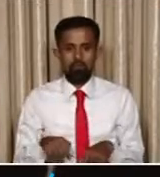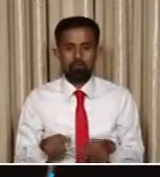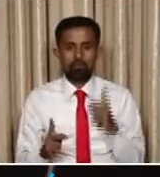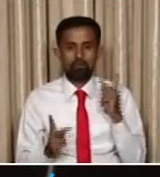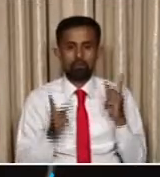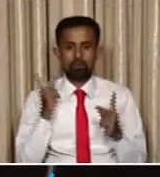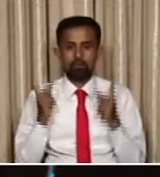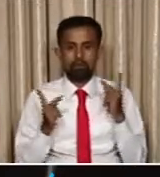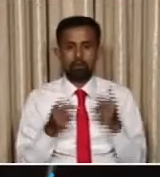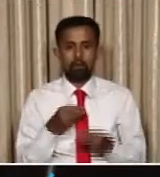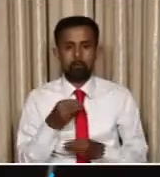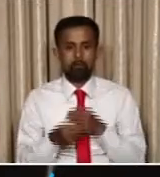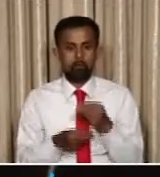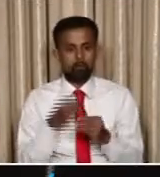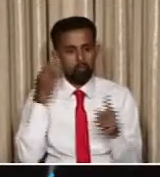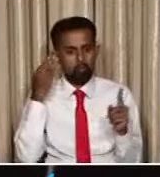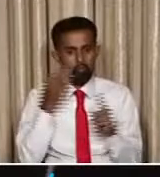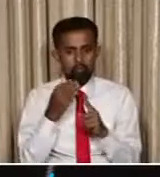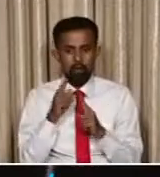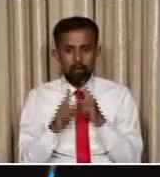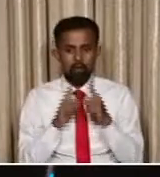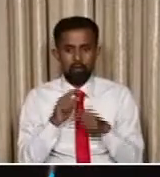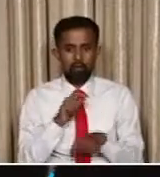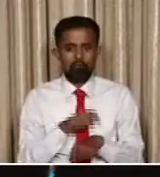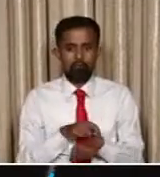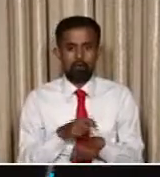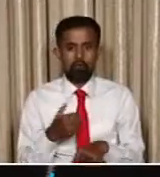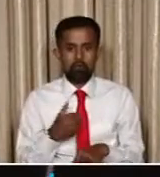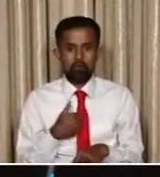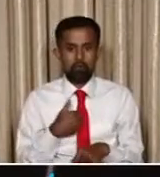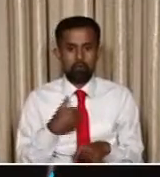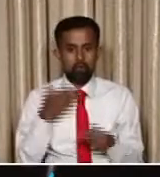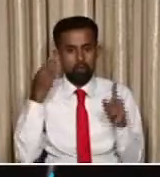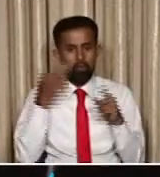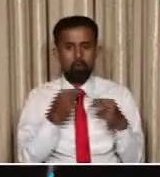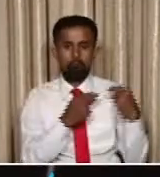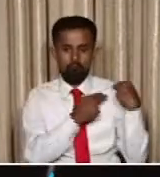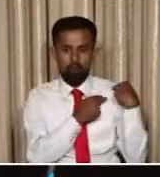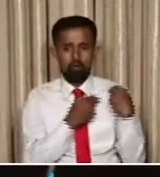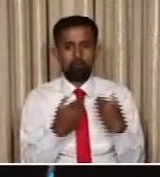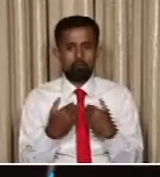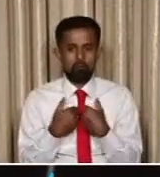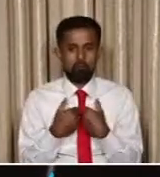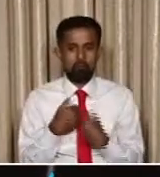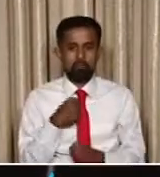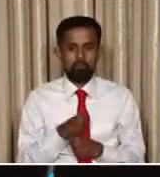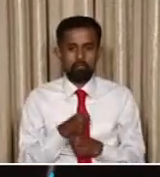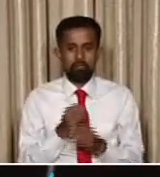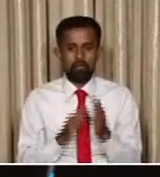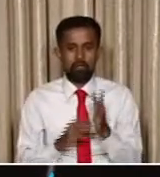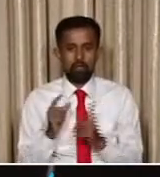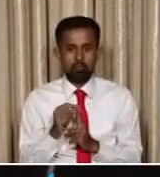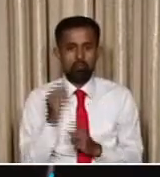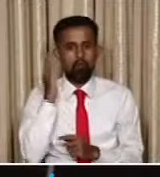සංචාරක කර්මාන්තය ගැන කතා කරන මොහොතක මගේ විශේෂපතය වෙන රාජ්‍ය ඇමතිතුමී